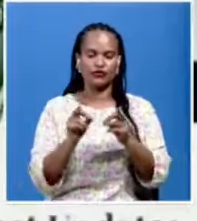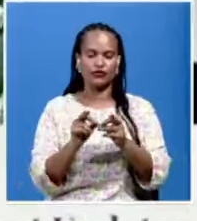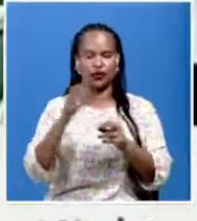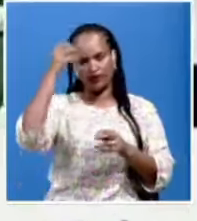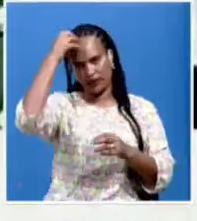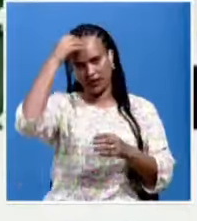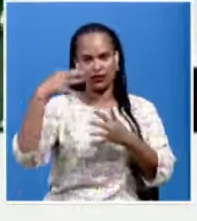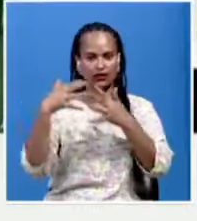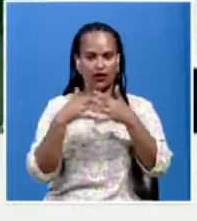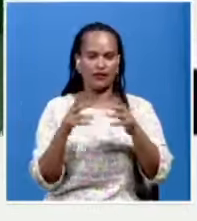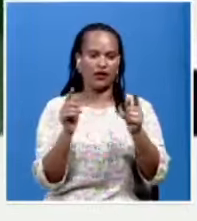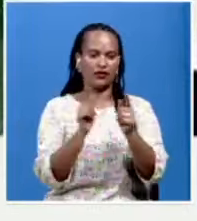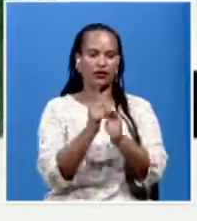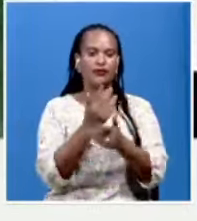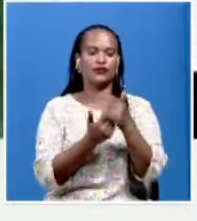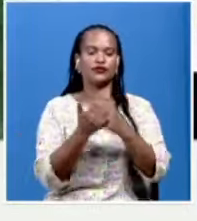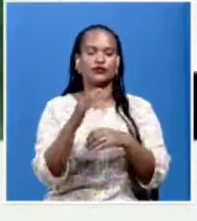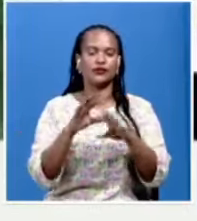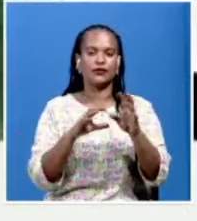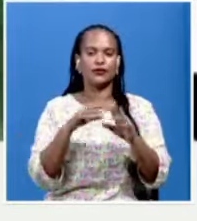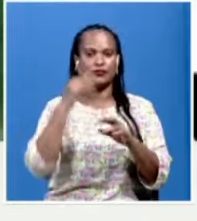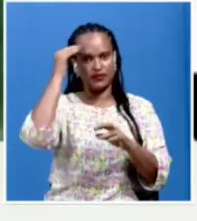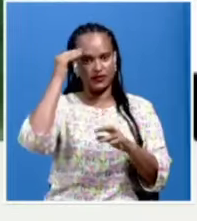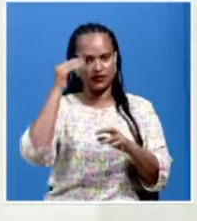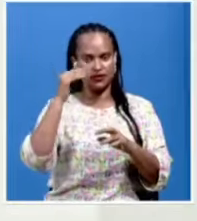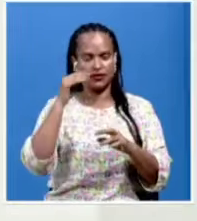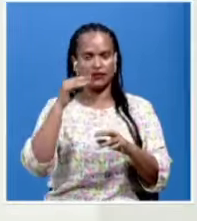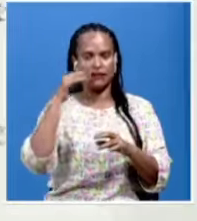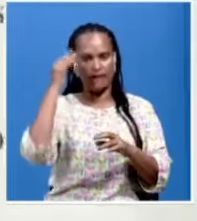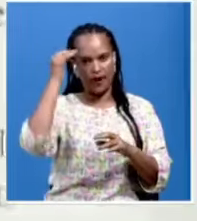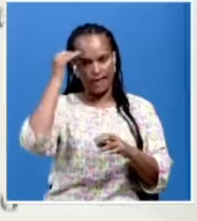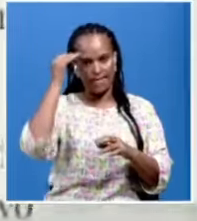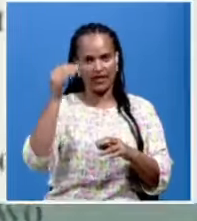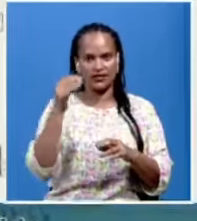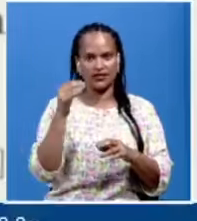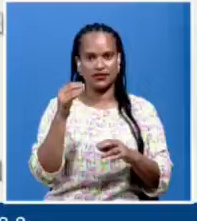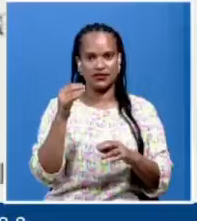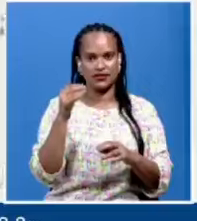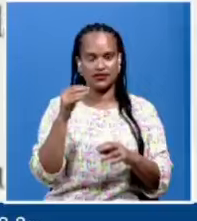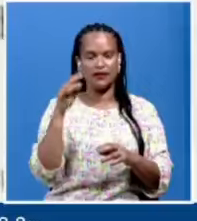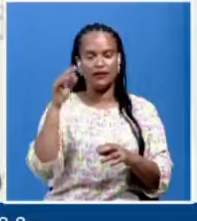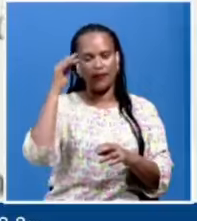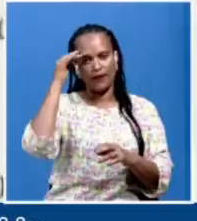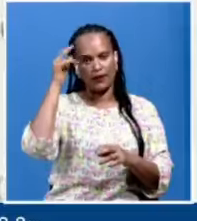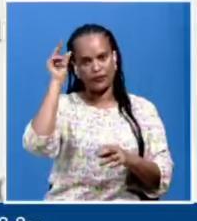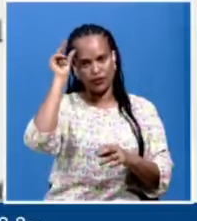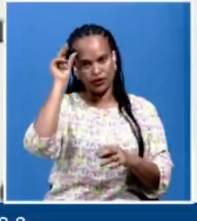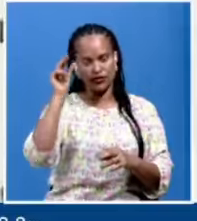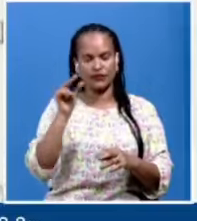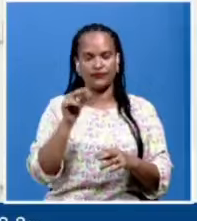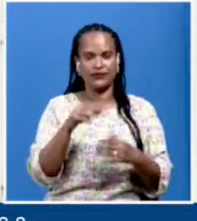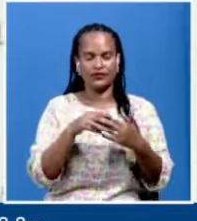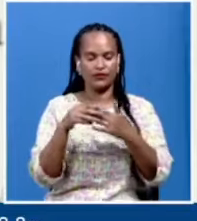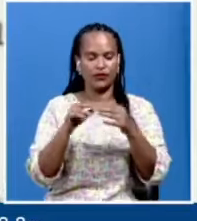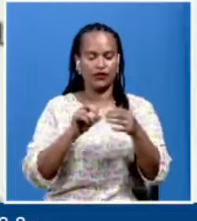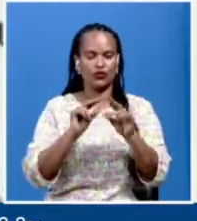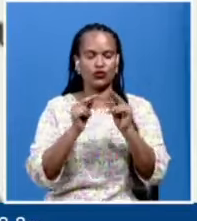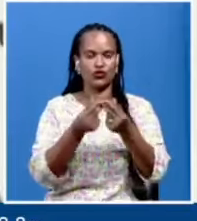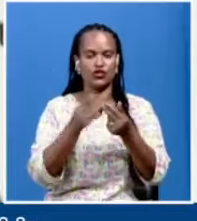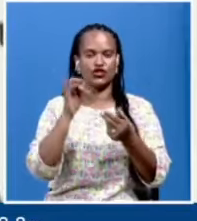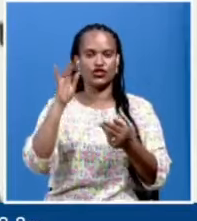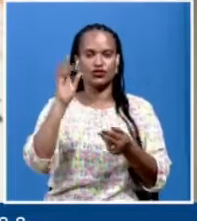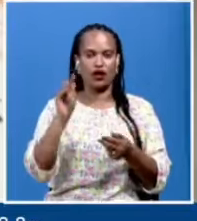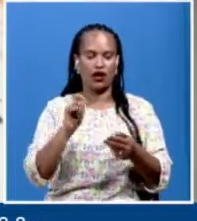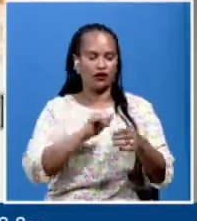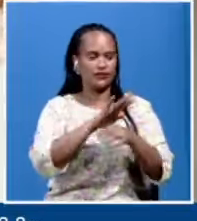منغسات امريكا ترخيبا لزبك تغبر بمنيستر معدمد بمنيستر معدن محمد بشر ابنوم سمرح حجله ناب جدا